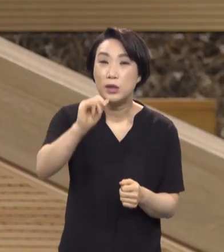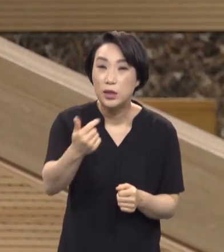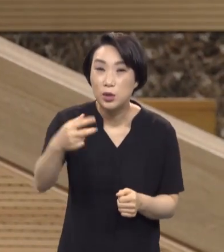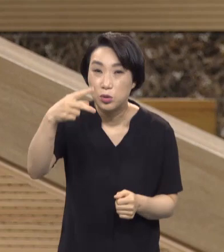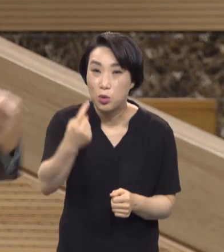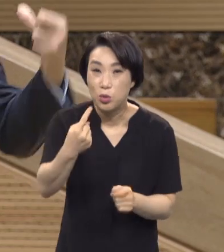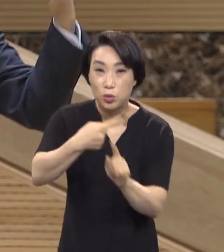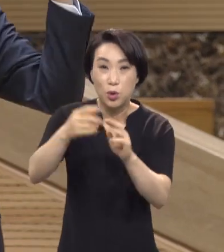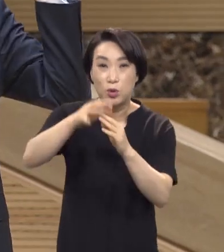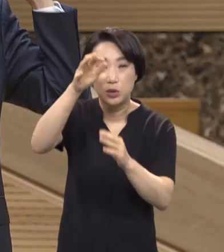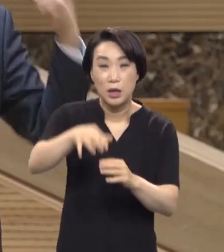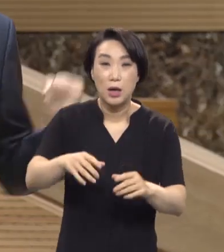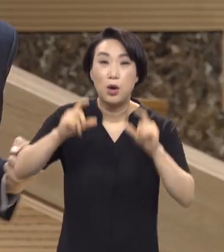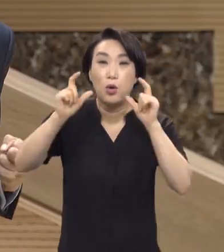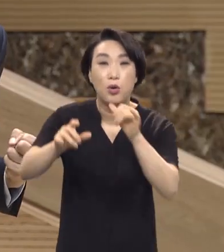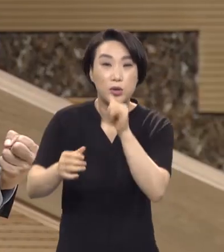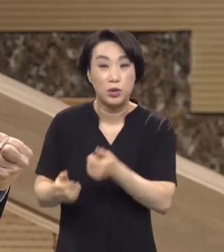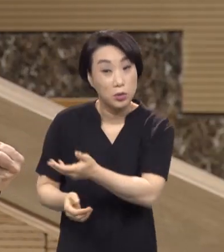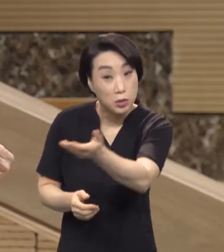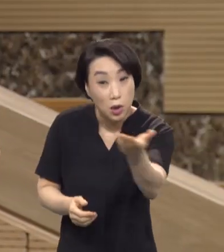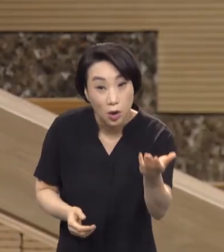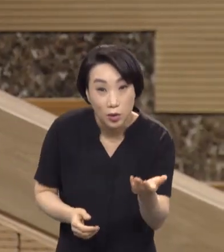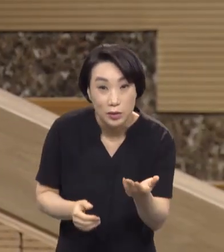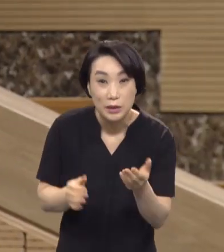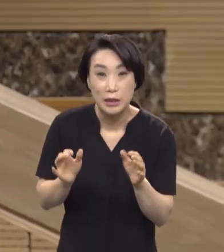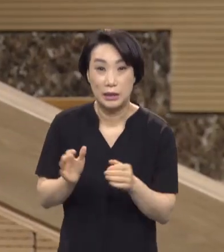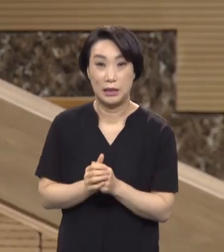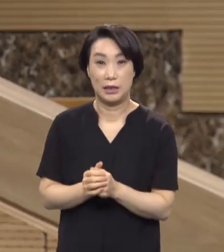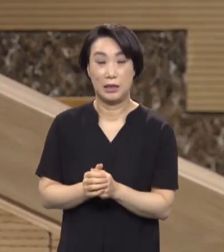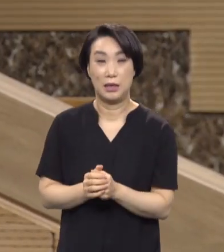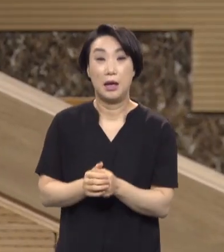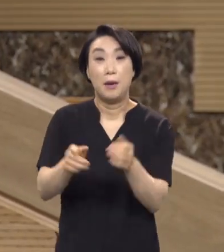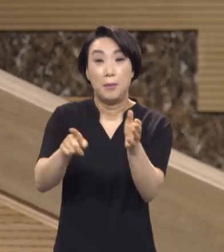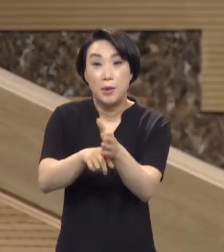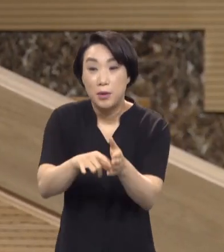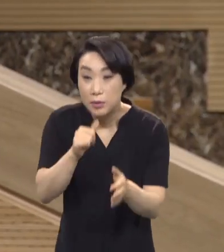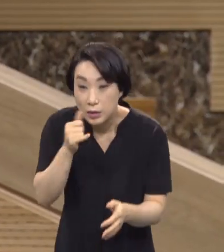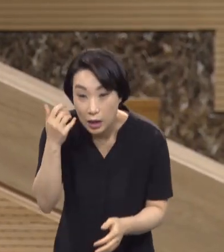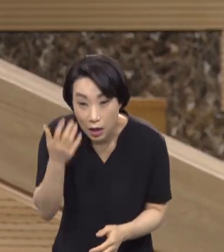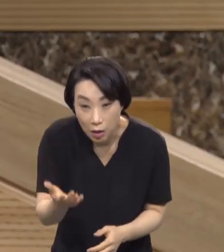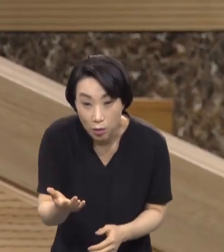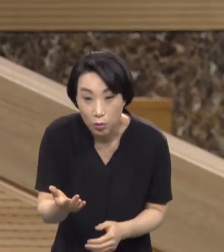분명히 말하기를 너희에게 믿음이 있냐?